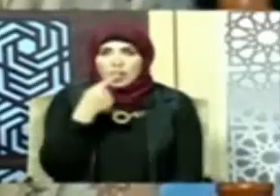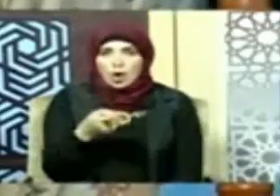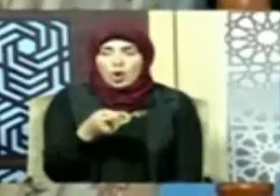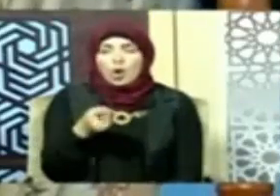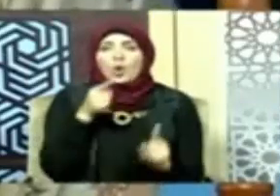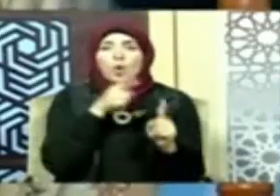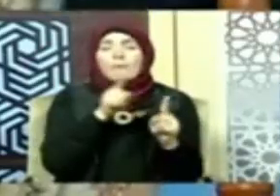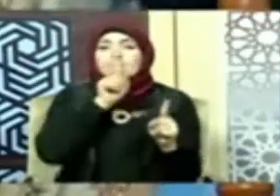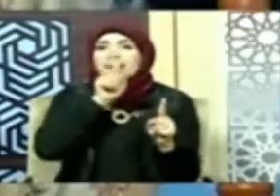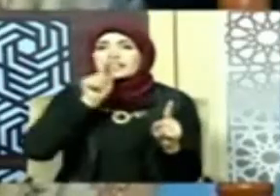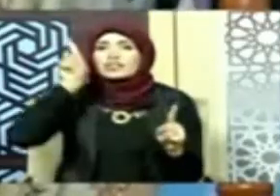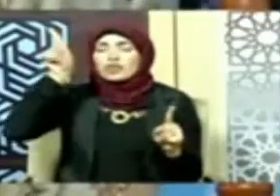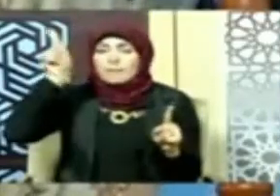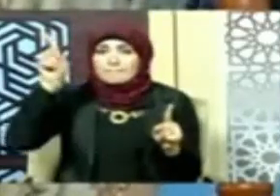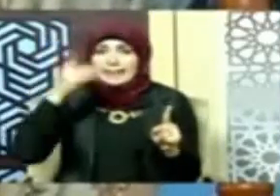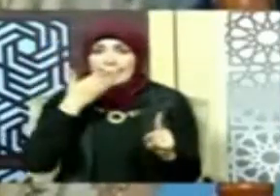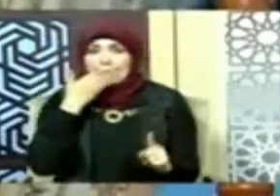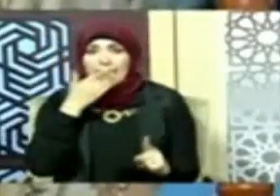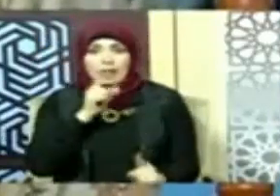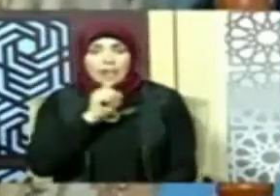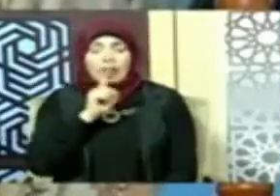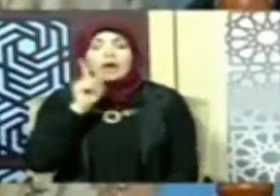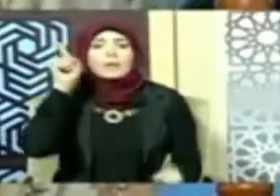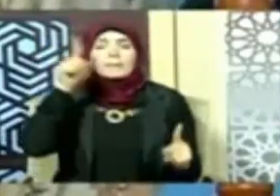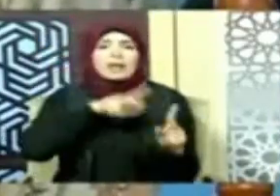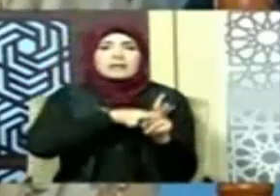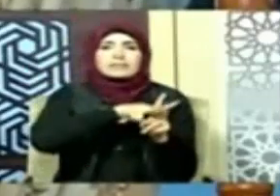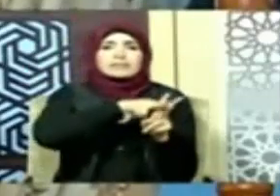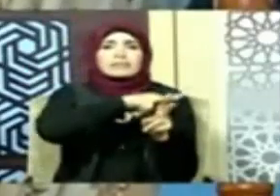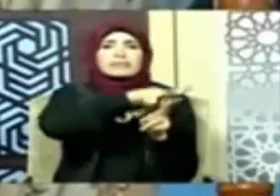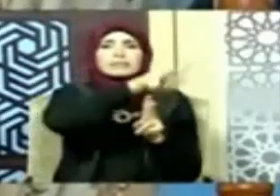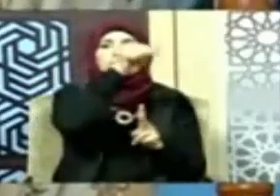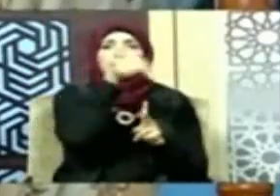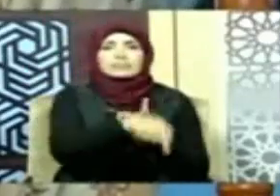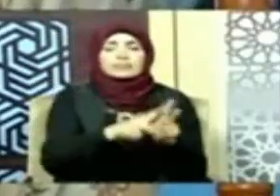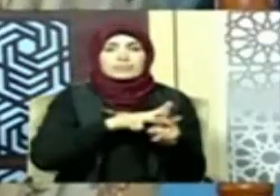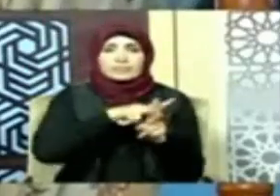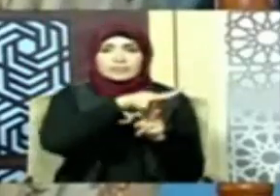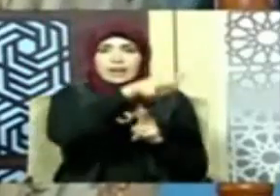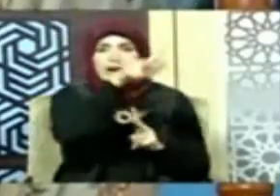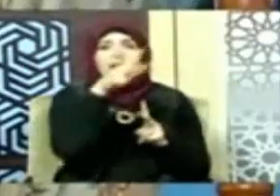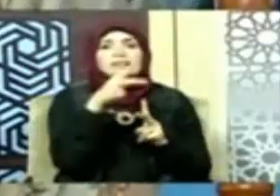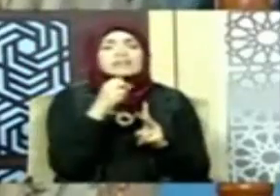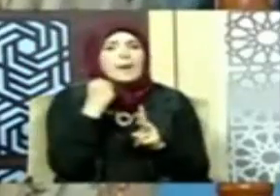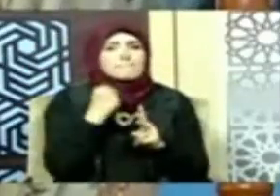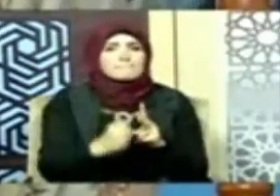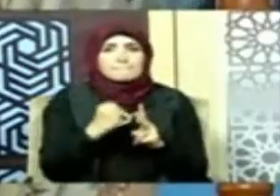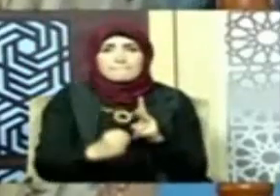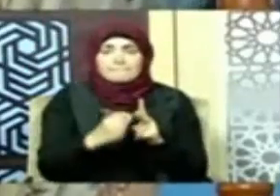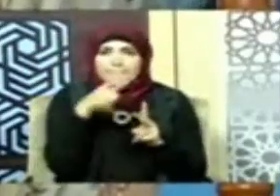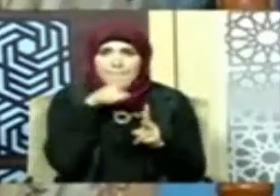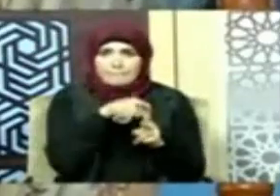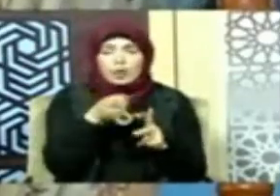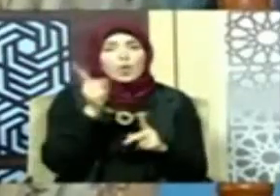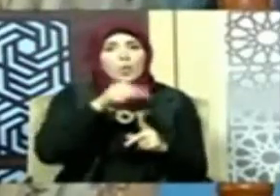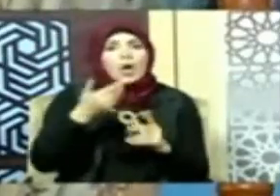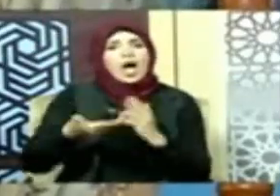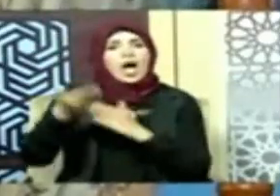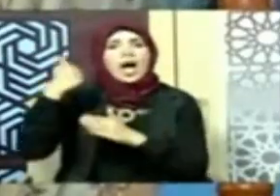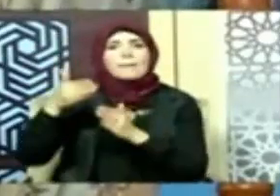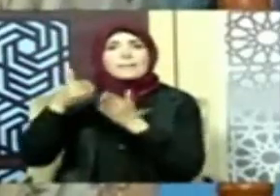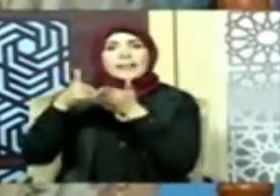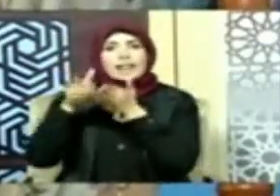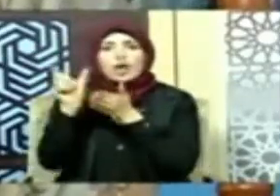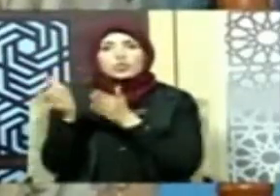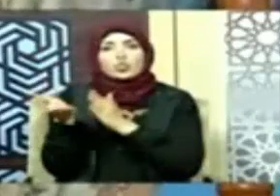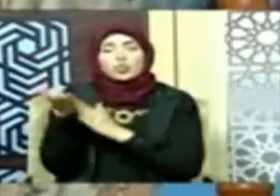أهلك عادا الأولى وثمود فما أبقى وقوم نوح من قبل